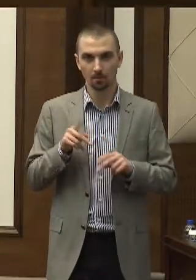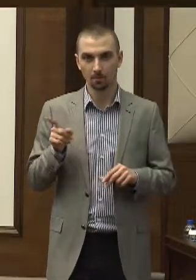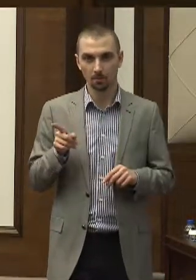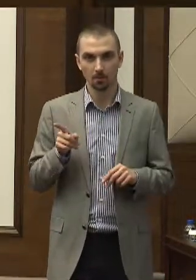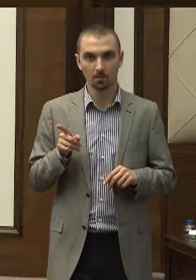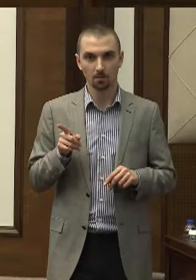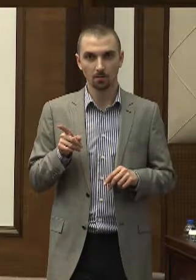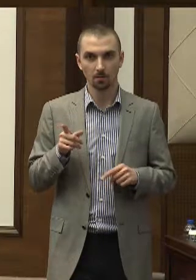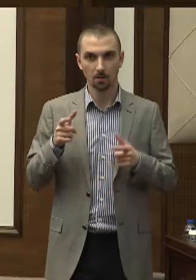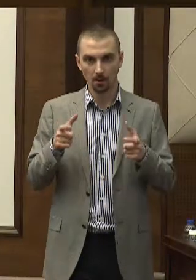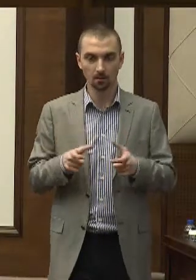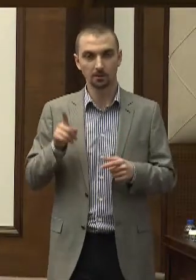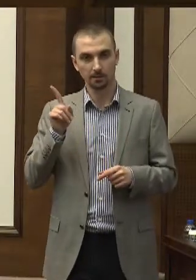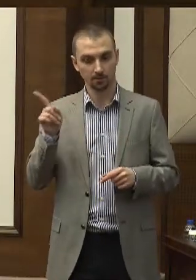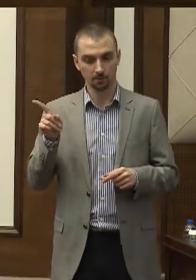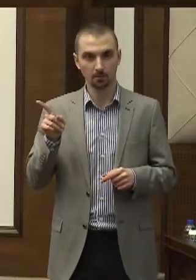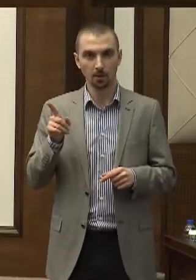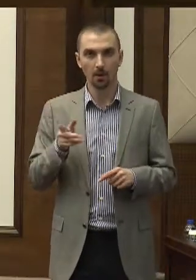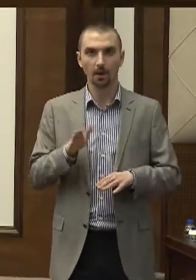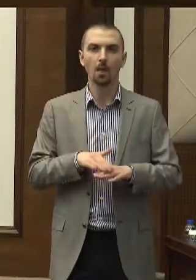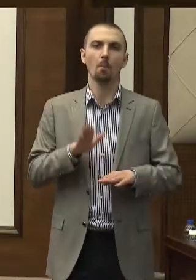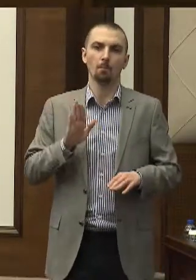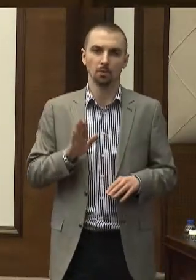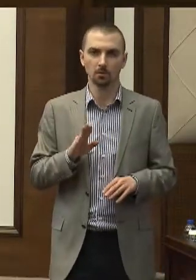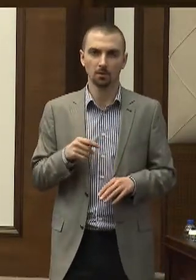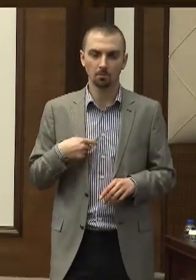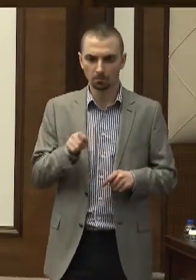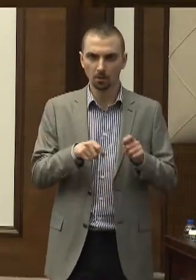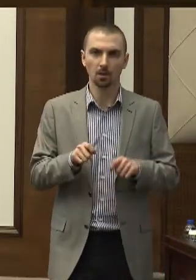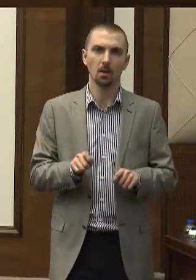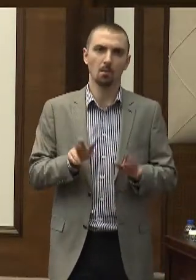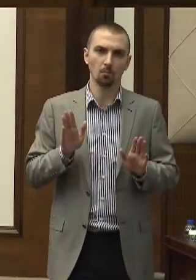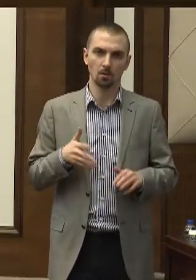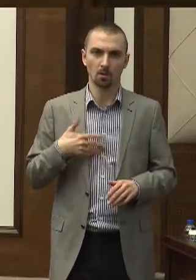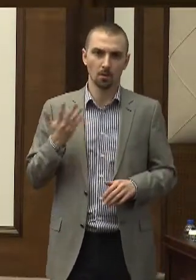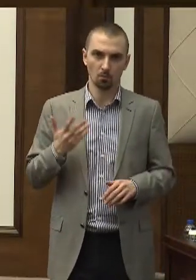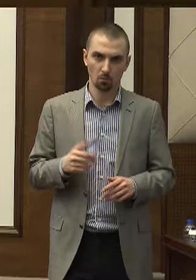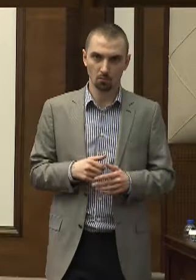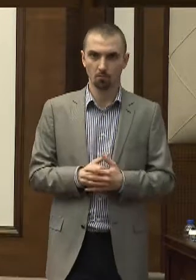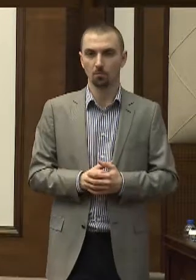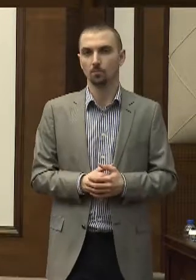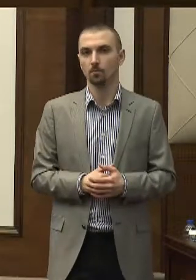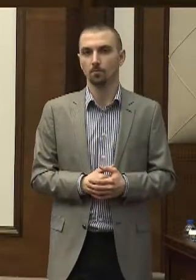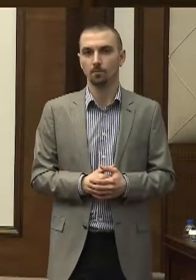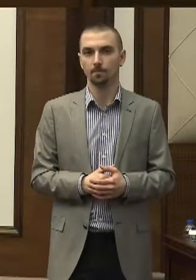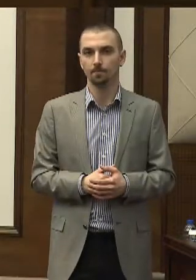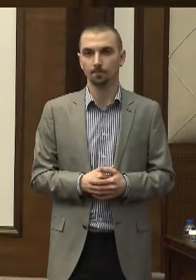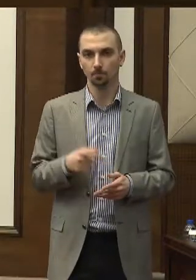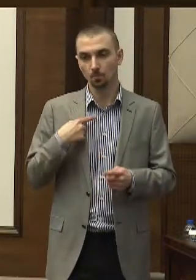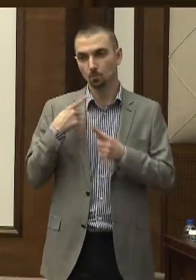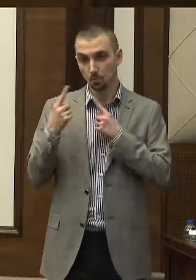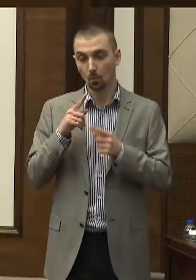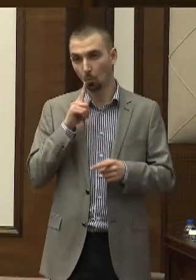Çakmaklı Köyü alanındaki o alanda yapmayacağız. O zaman bize o yeri gösterin dediler. Bu sözü almış